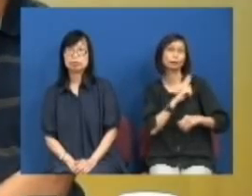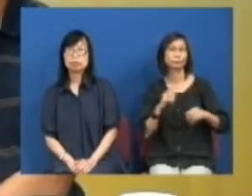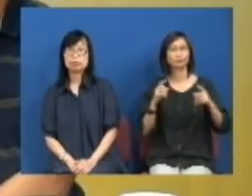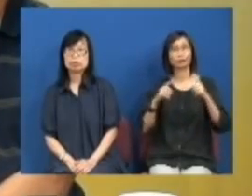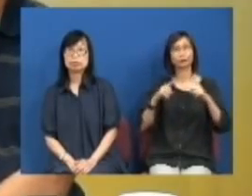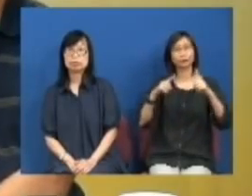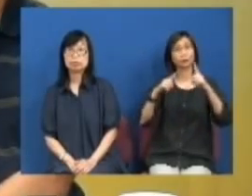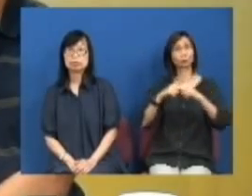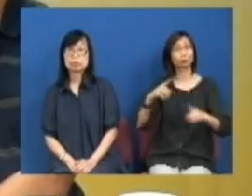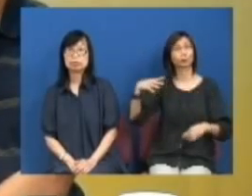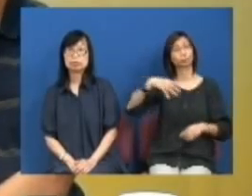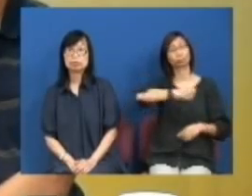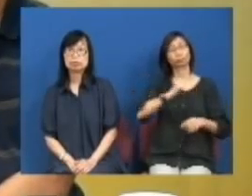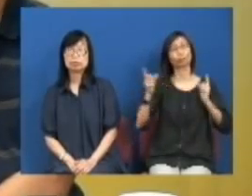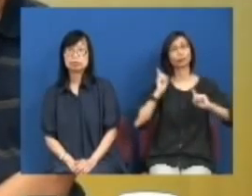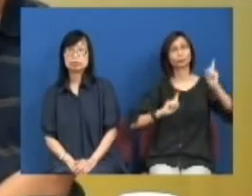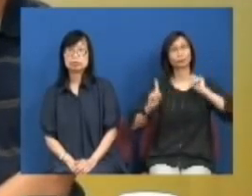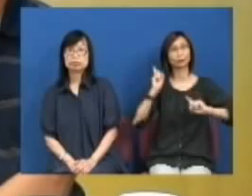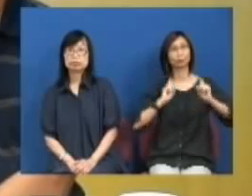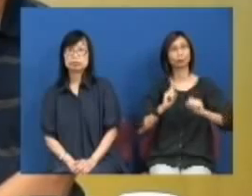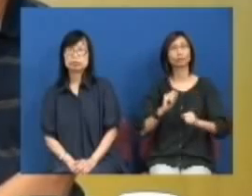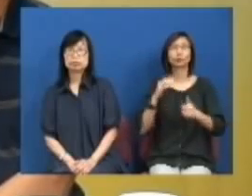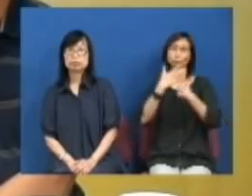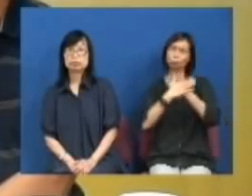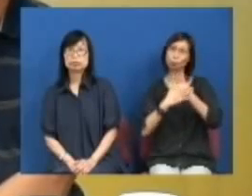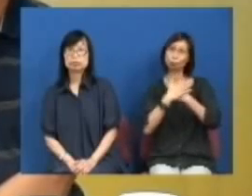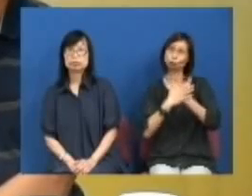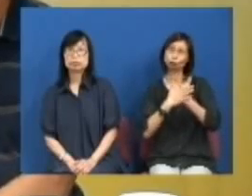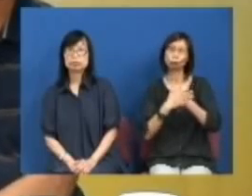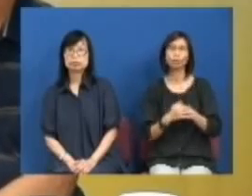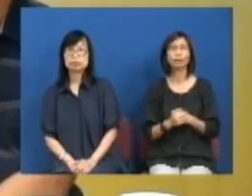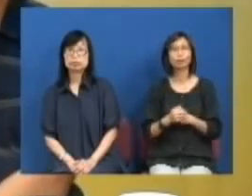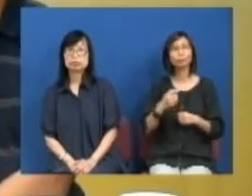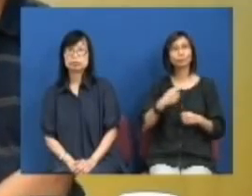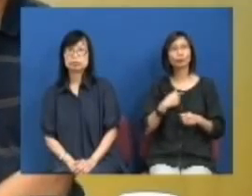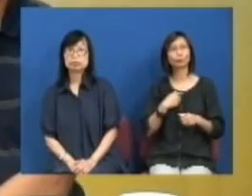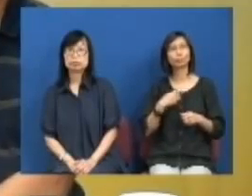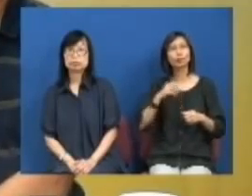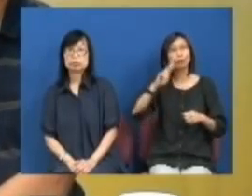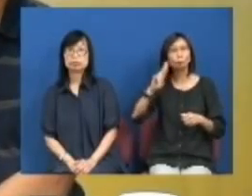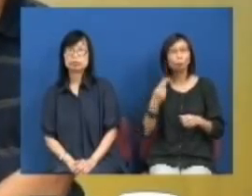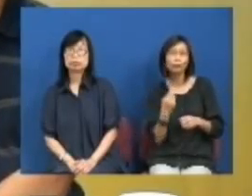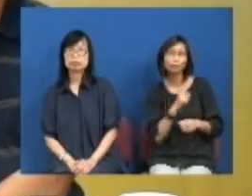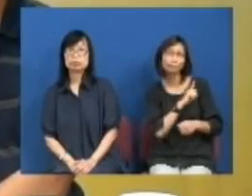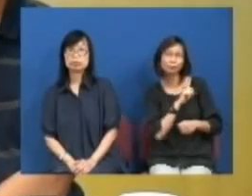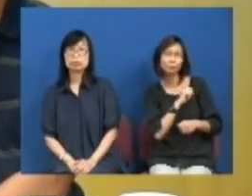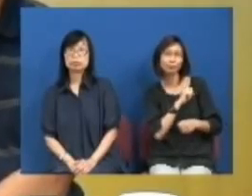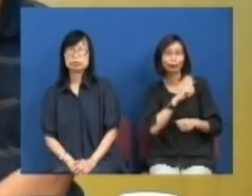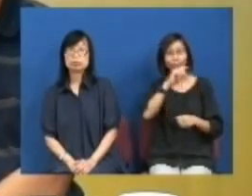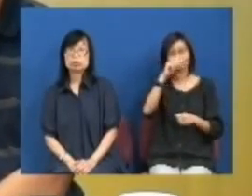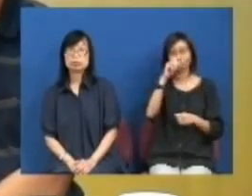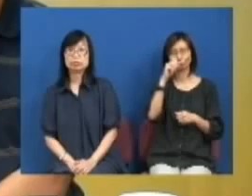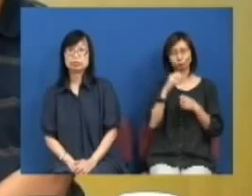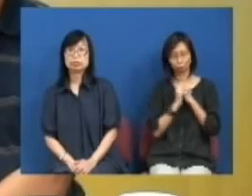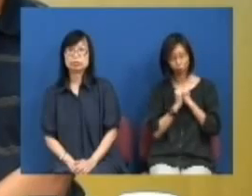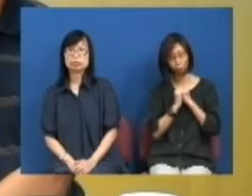用具體行動去捍衞的話咧，會不會都是預先為自己悼念一下呢？咁所以我諗參與的背後唔